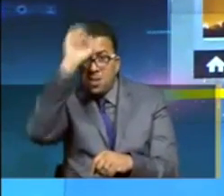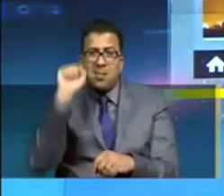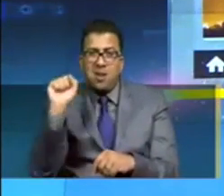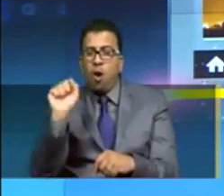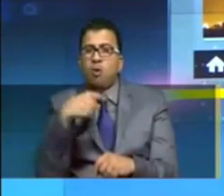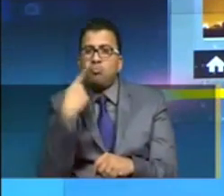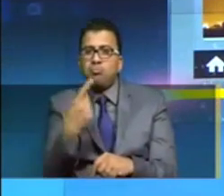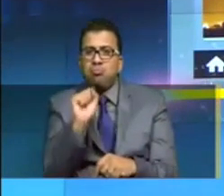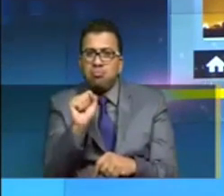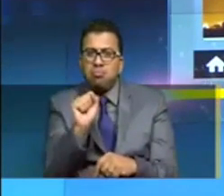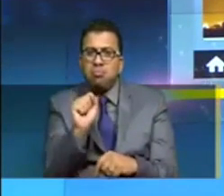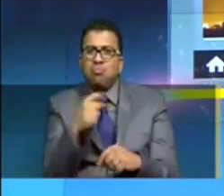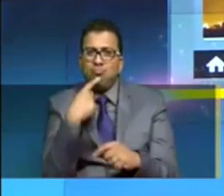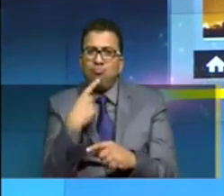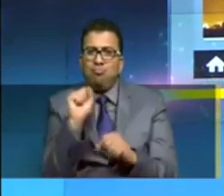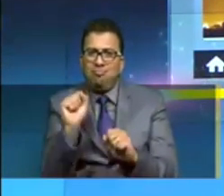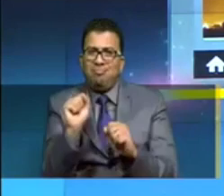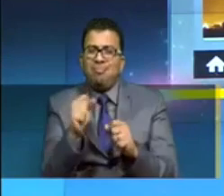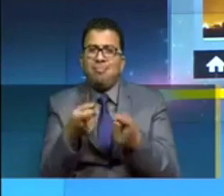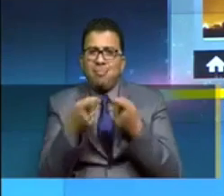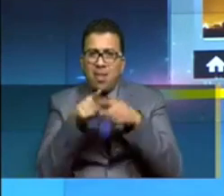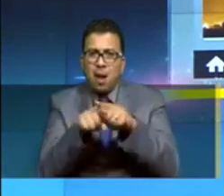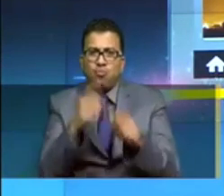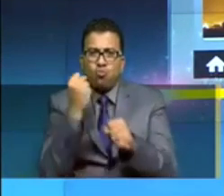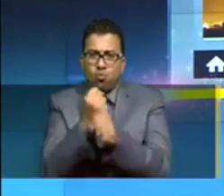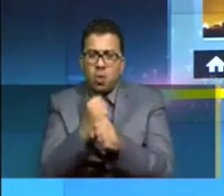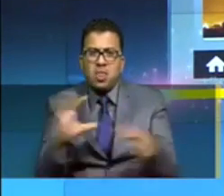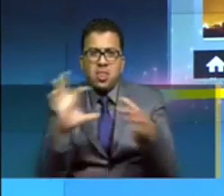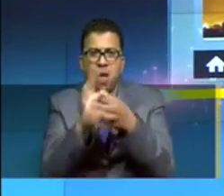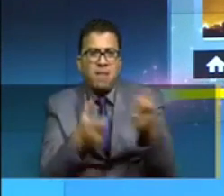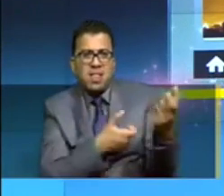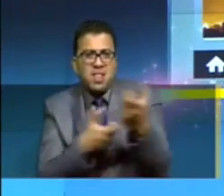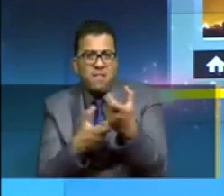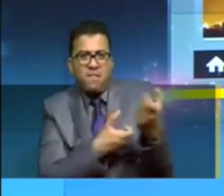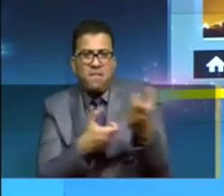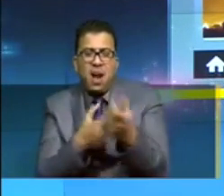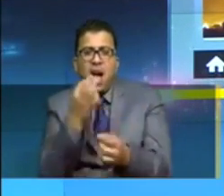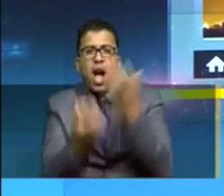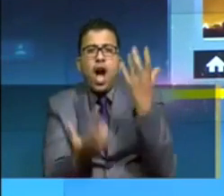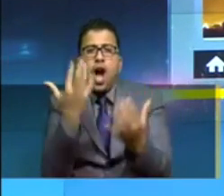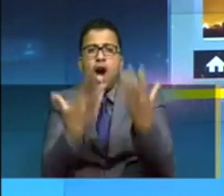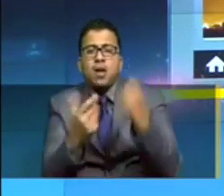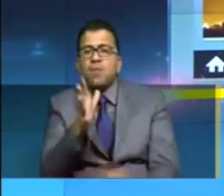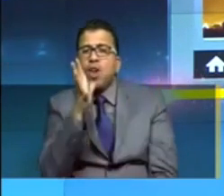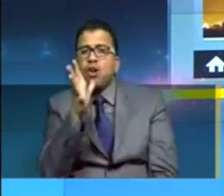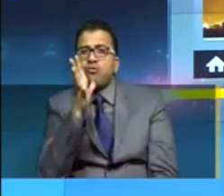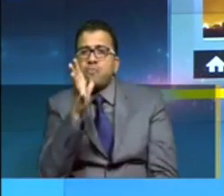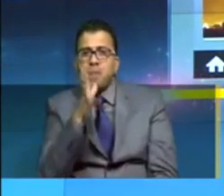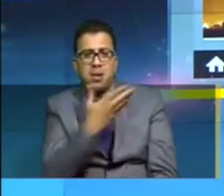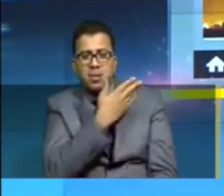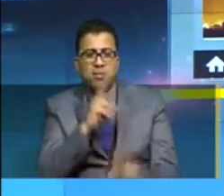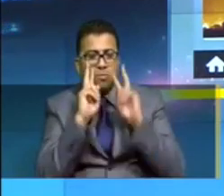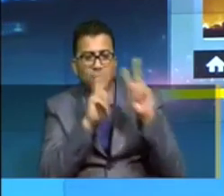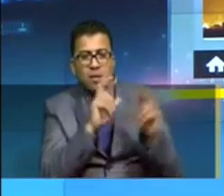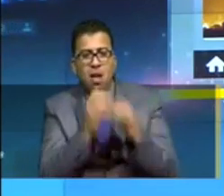وزارة الداخلية، وفيها عقيدة التكامل وجهود وتعاون فرق الدفاع المدني في إطفاء حريق عجمان.